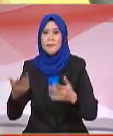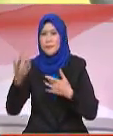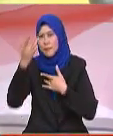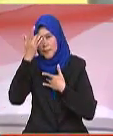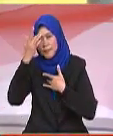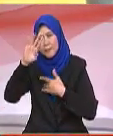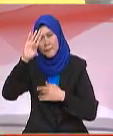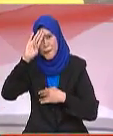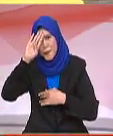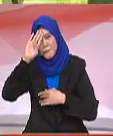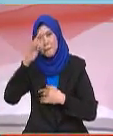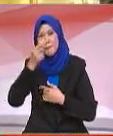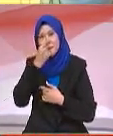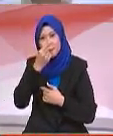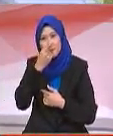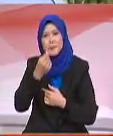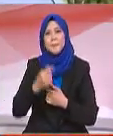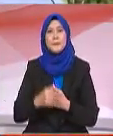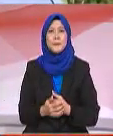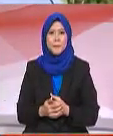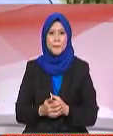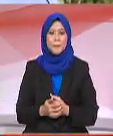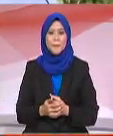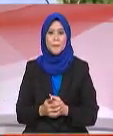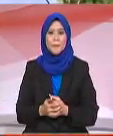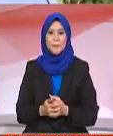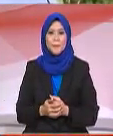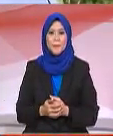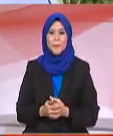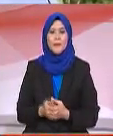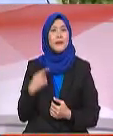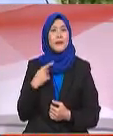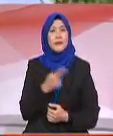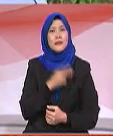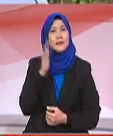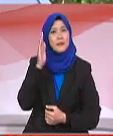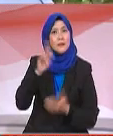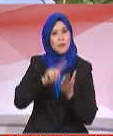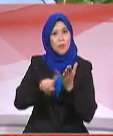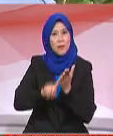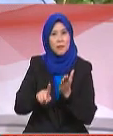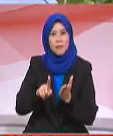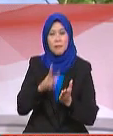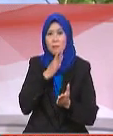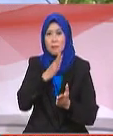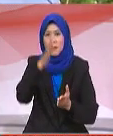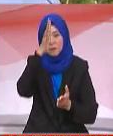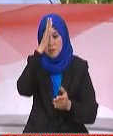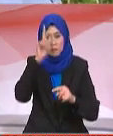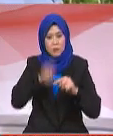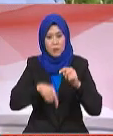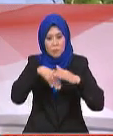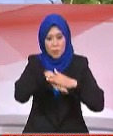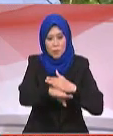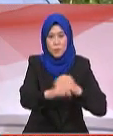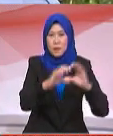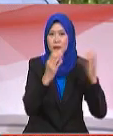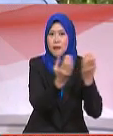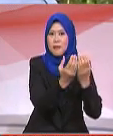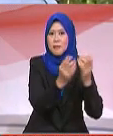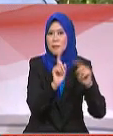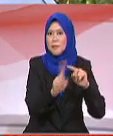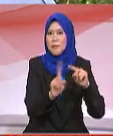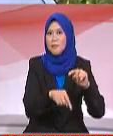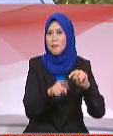bergejala demam dan senisma. Jadi kita akan pastikan ibu bapa juga tidak akan masuk ke dalam kelas